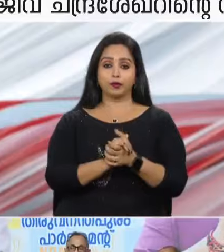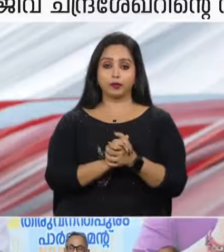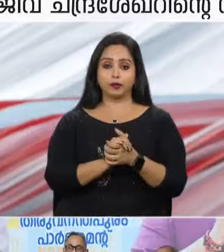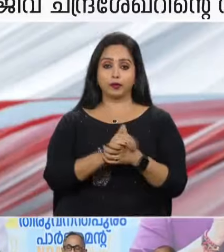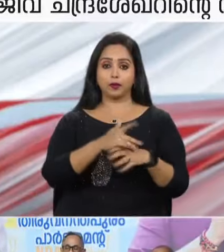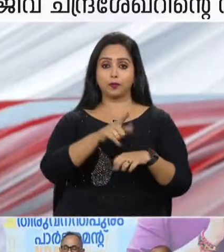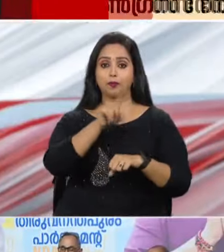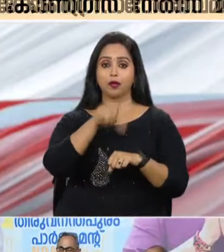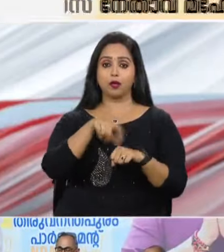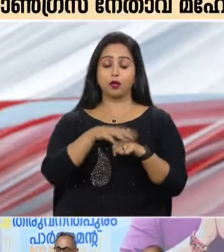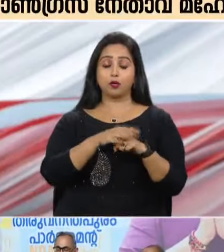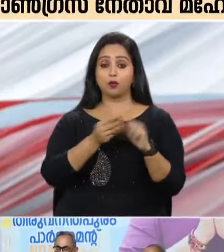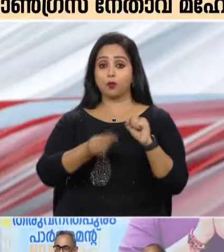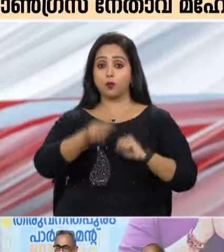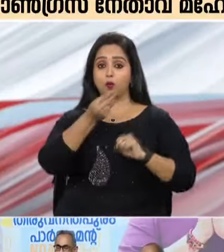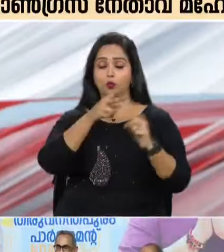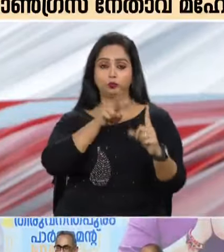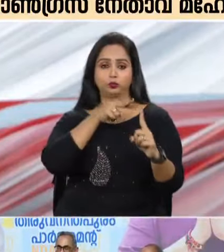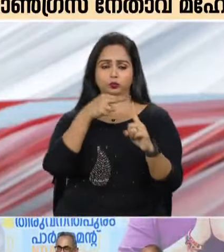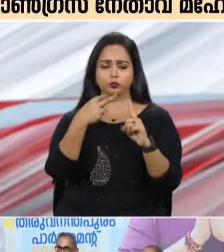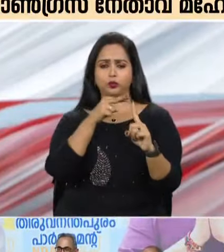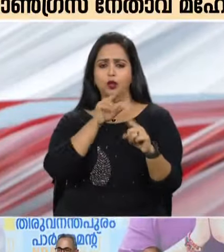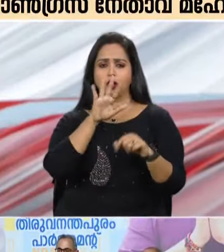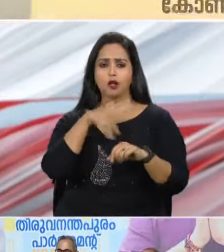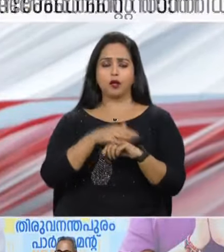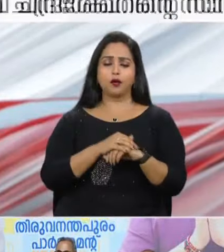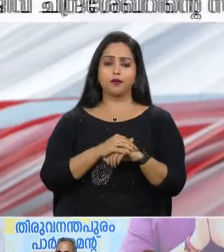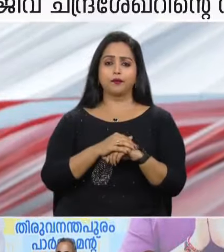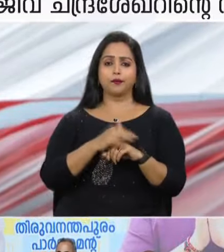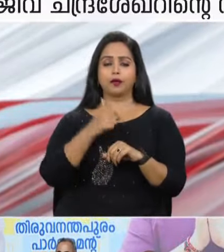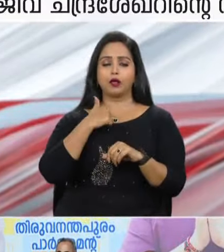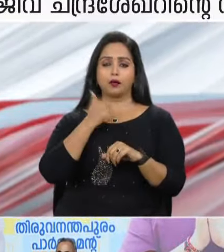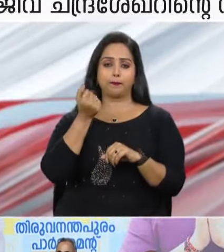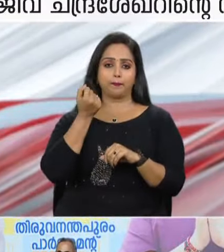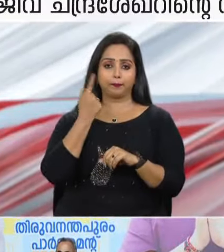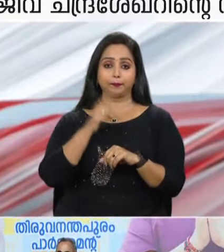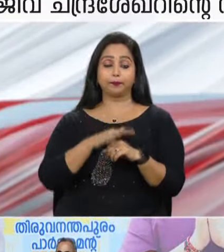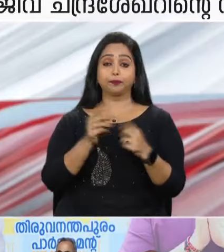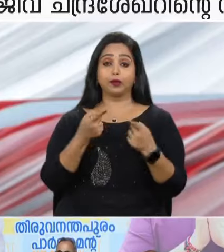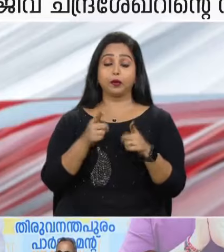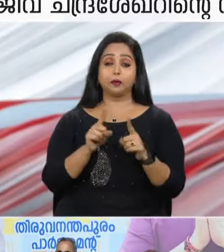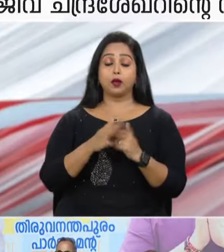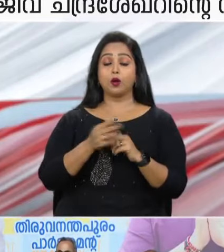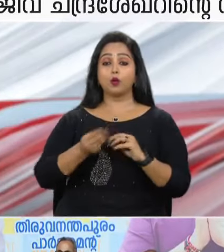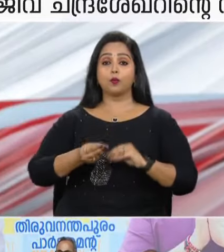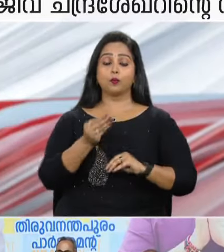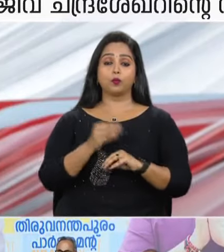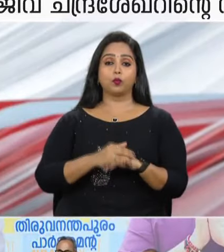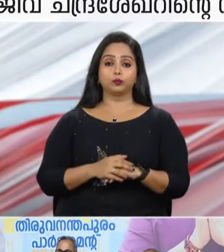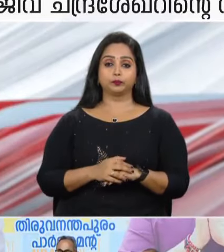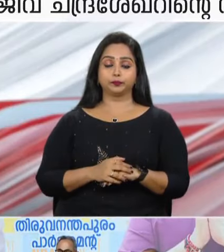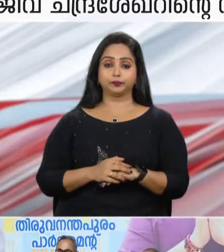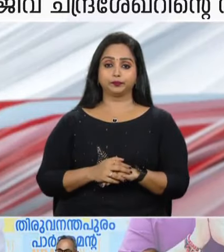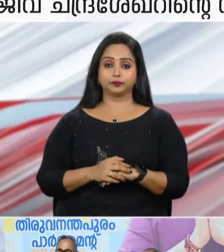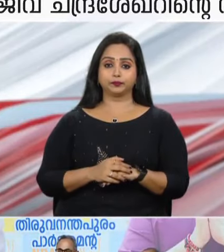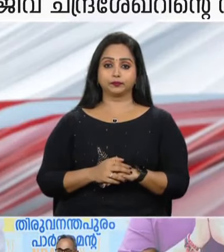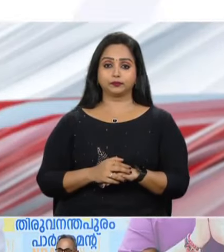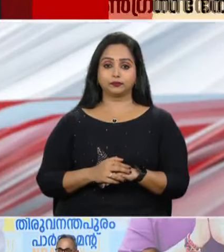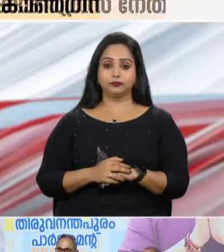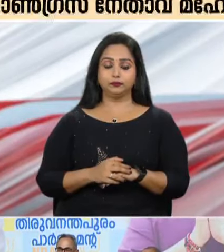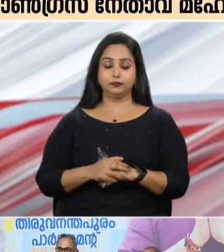അദ്ദേഹത്തിന് വളരെ ദീർഘവീക്ഷണത്തോടുകൂടിയുള്ള കാഴ്ചപ്പാടുണ്ട് എന്ന് എനിക്കും ബോധ്യപ്പെട്ടു. പക്ഷേ അതിനേക്കാൾ ഉപരി നമ്മുടെ